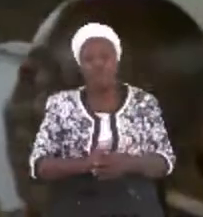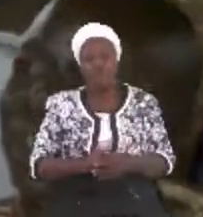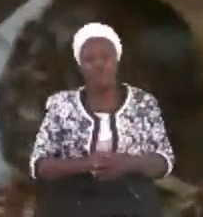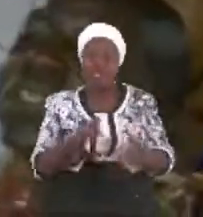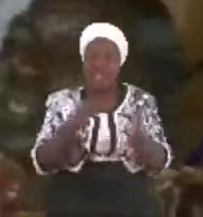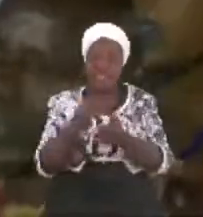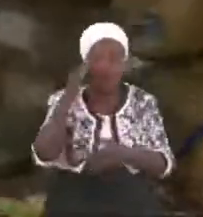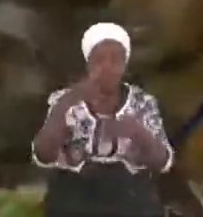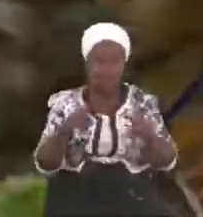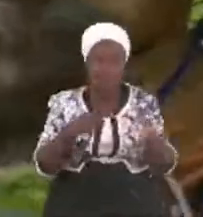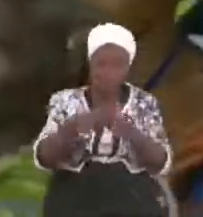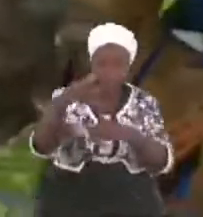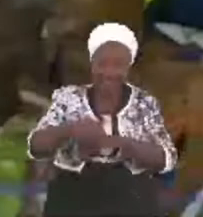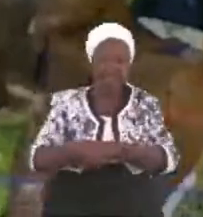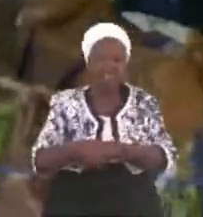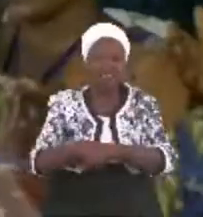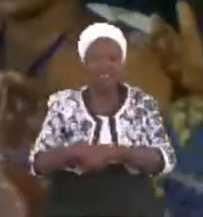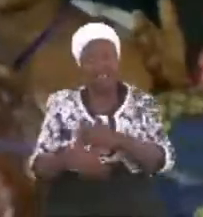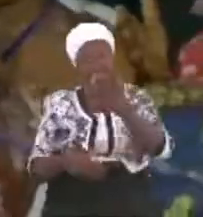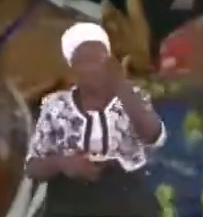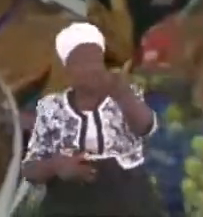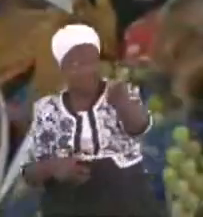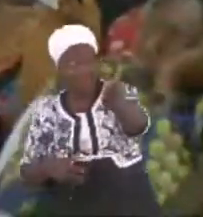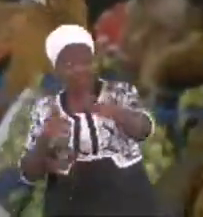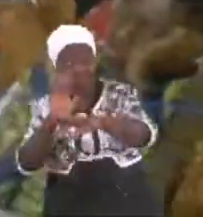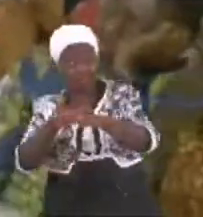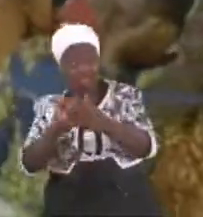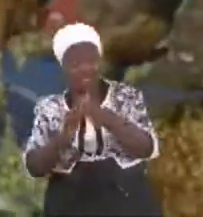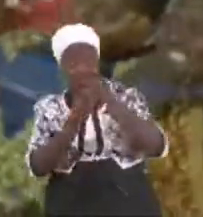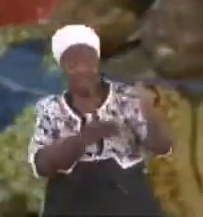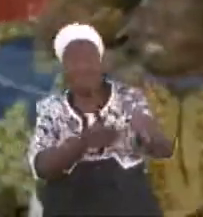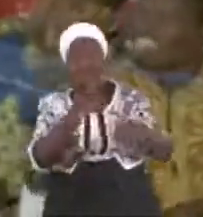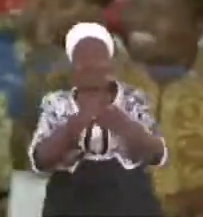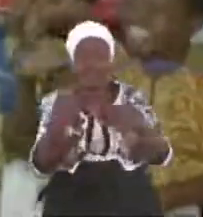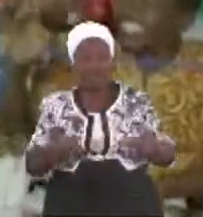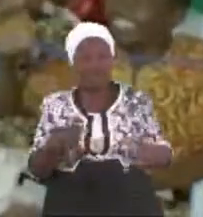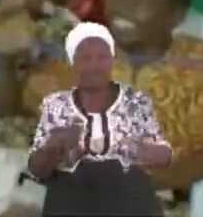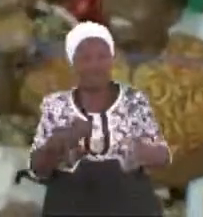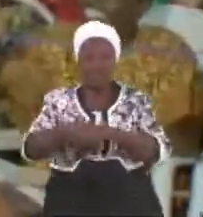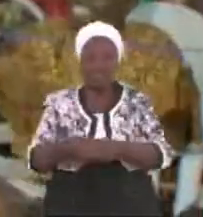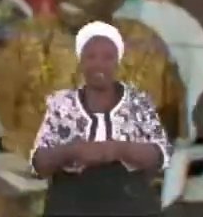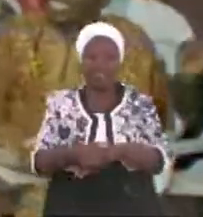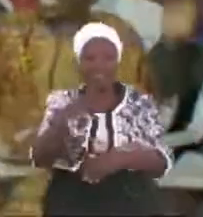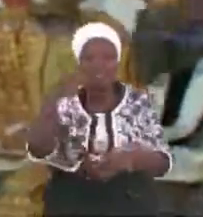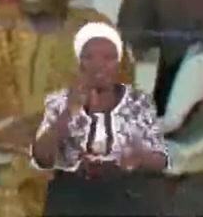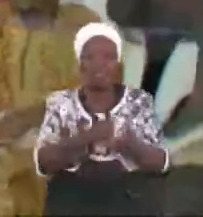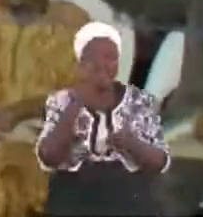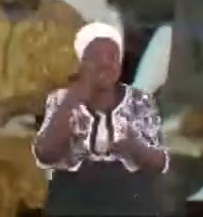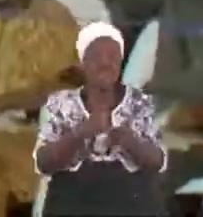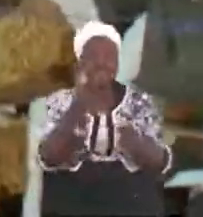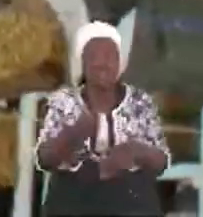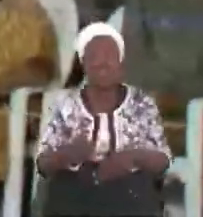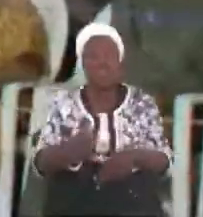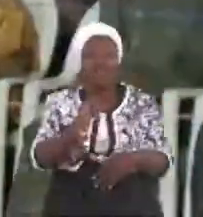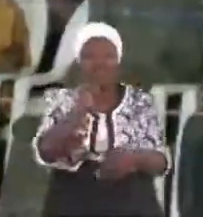Et ça va t'arriver ce soir. Là-bas, de l'autre côté, ça va se passer ce soir. Voyez là-bas. Et